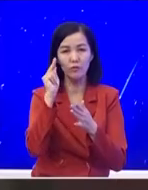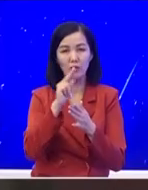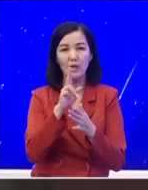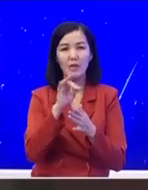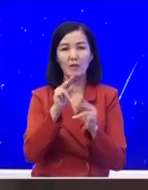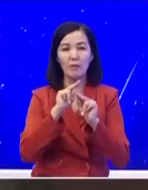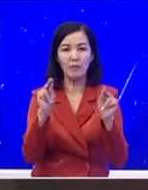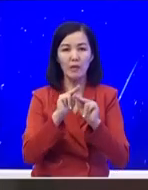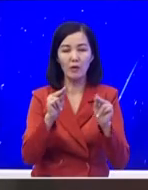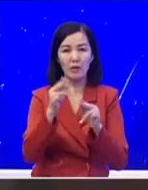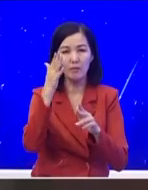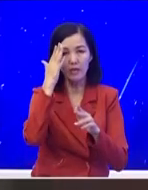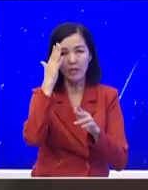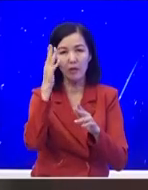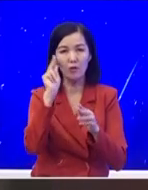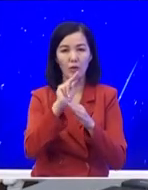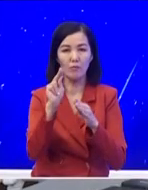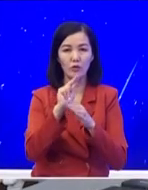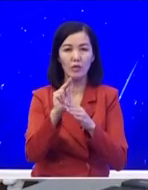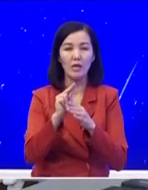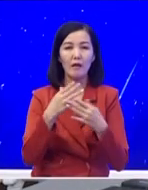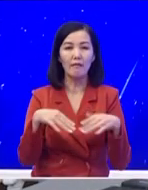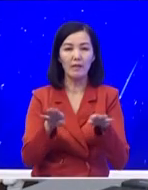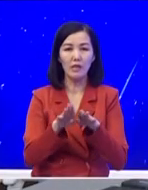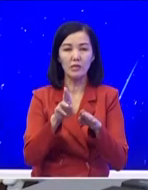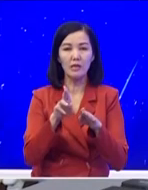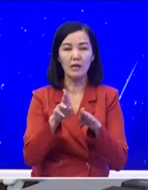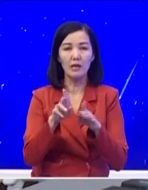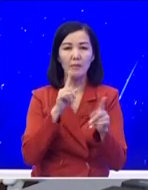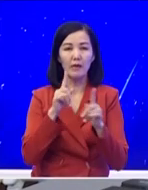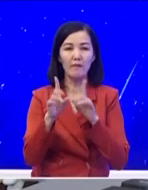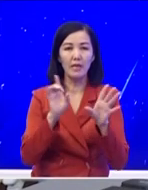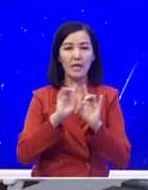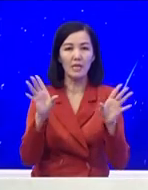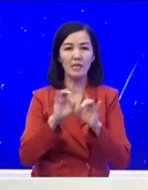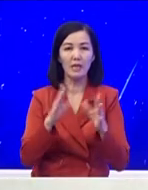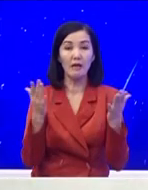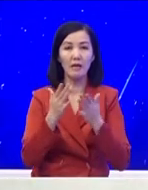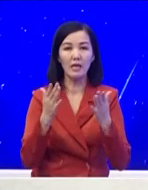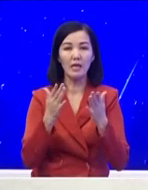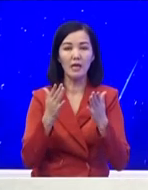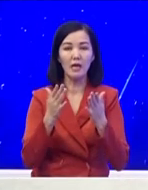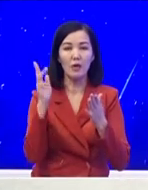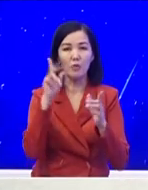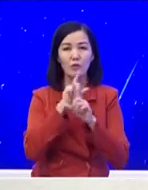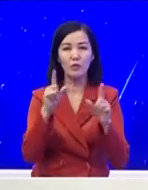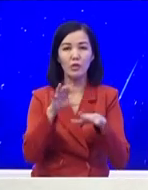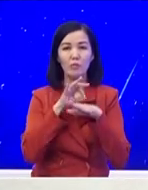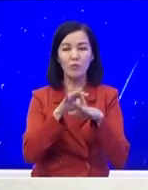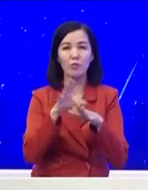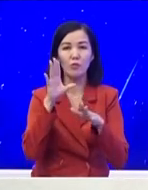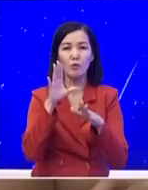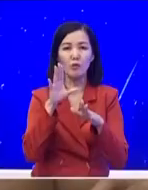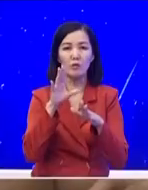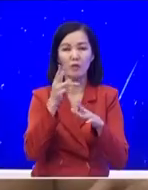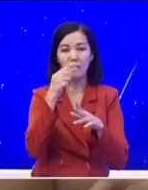изучения киберпедагогики и методологии обучения. Также во время брифинга рассказали о том, какие учебные заведения смогут вести